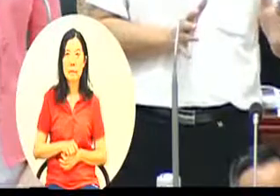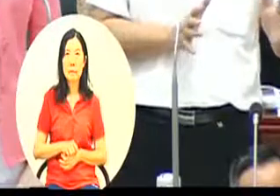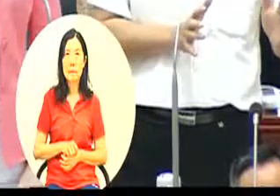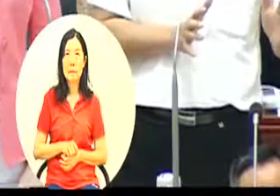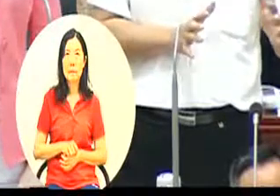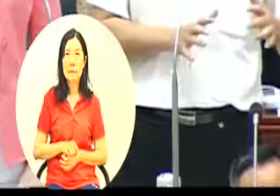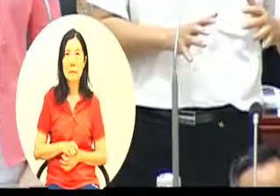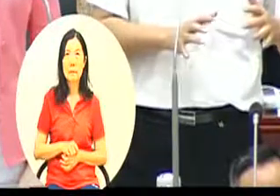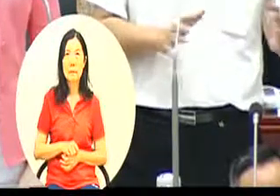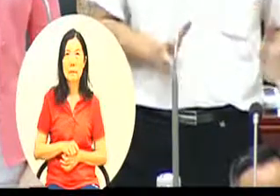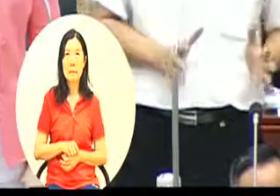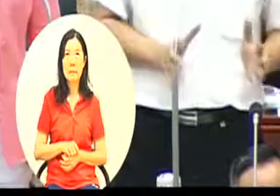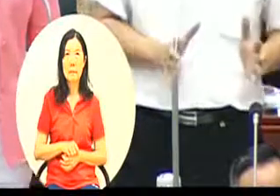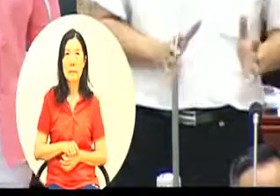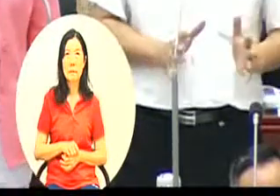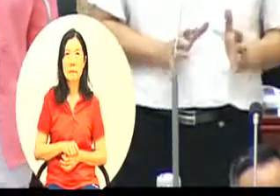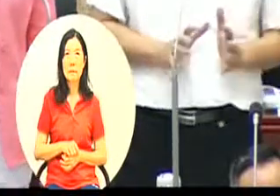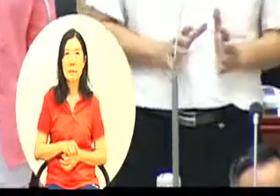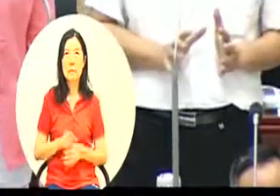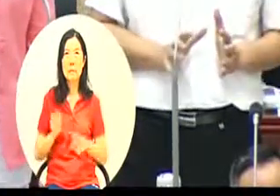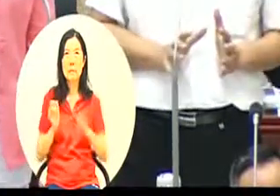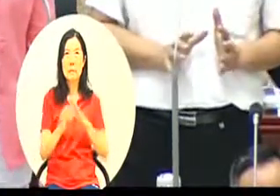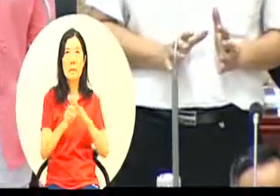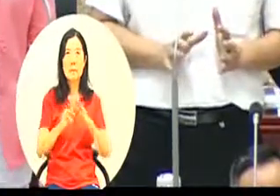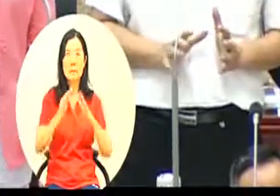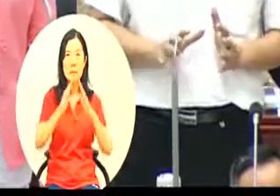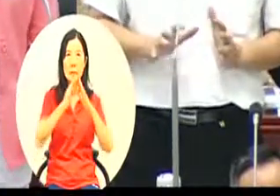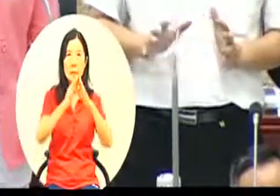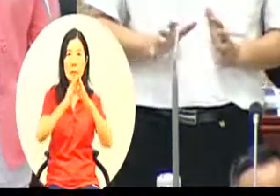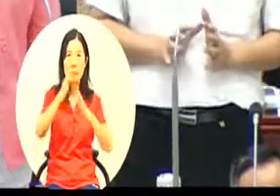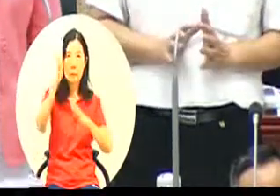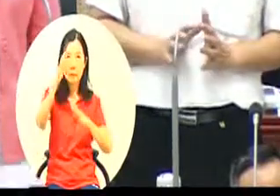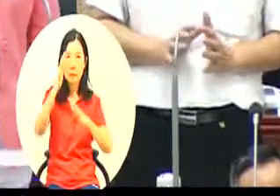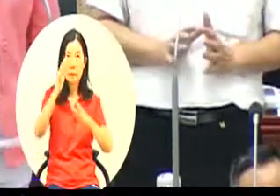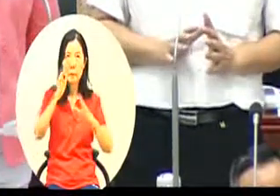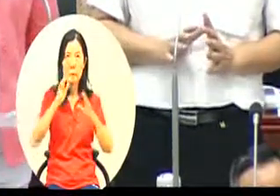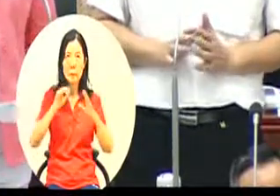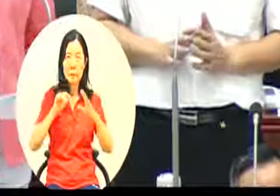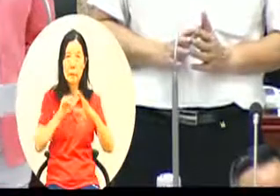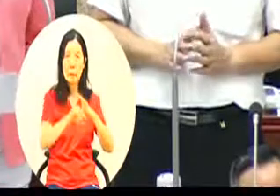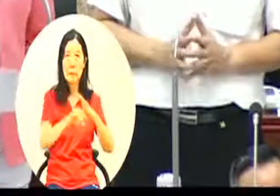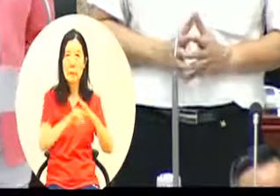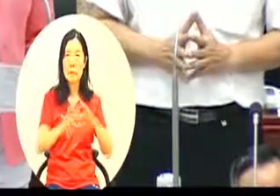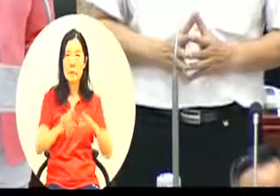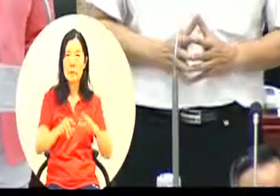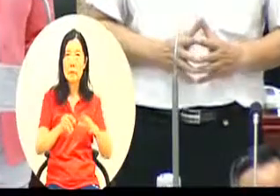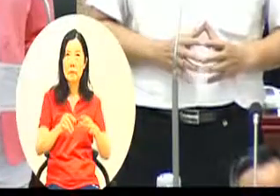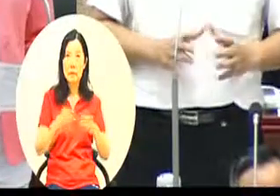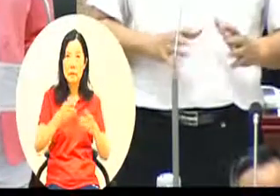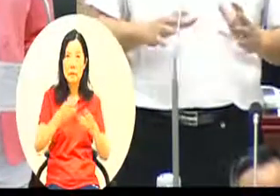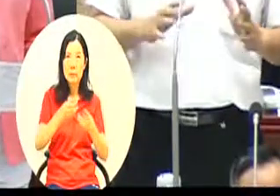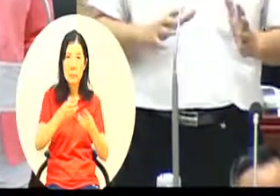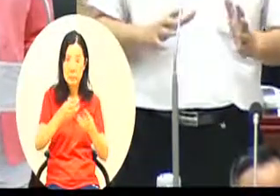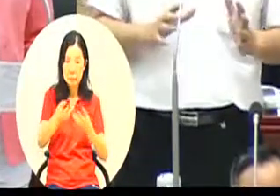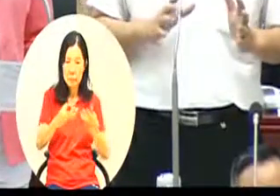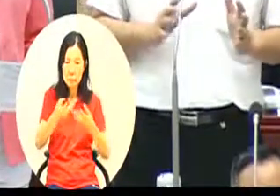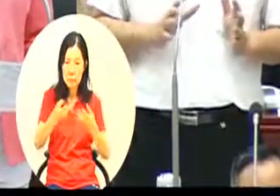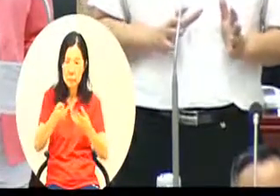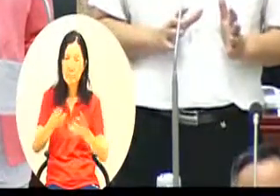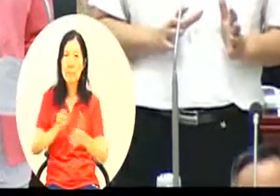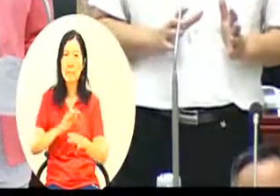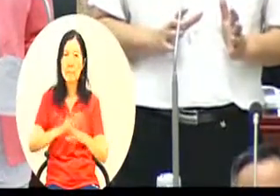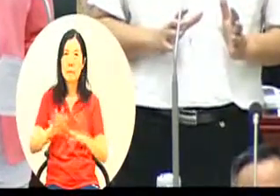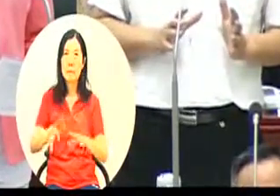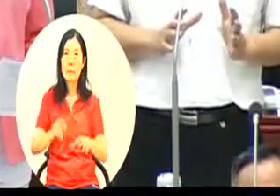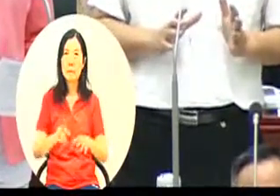等于说会到市库里面，它会针对各个局处它的需求去做分配。那我所知道的，我们本来就是有